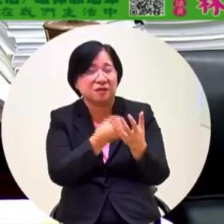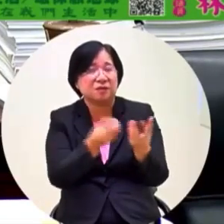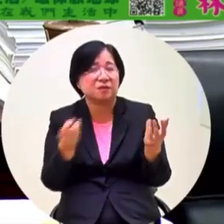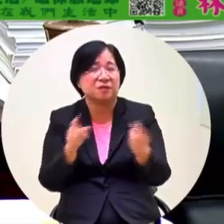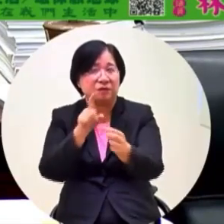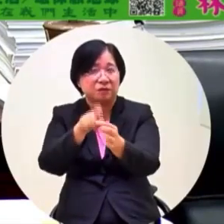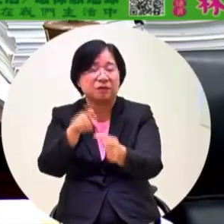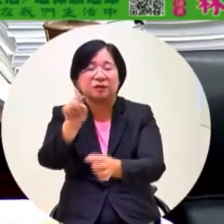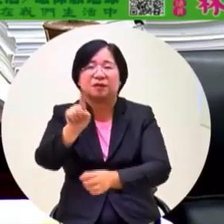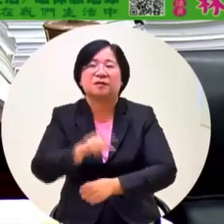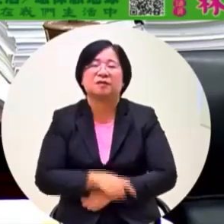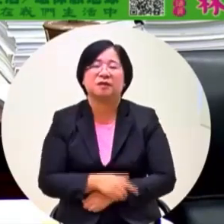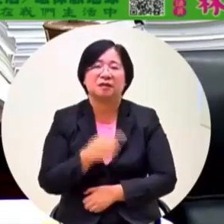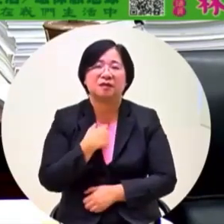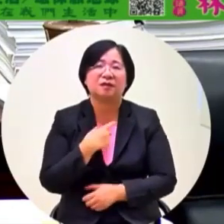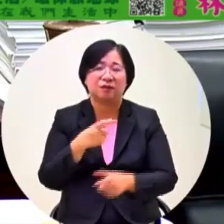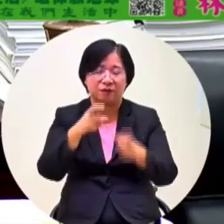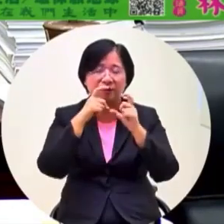跟我回答一下。